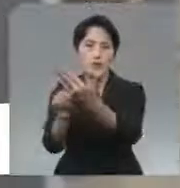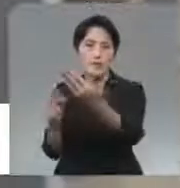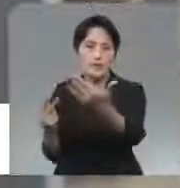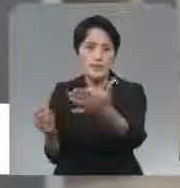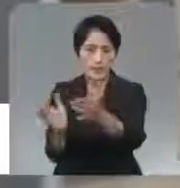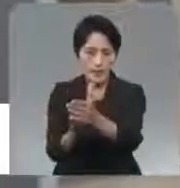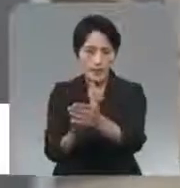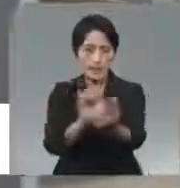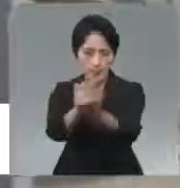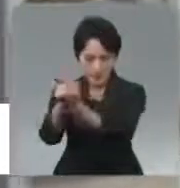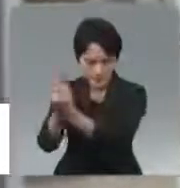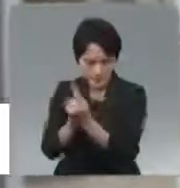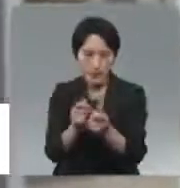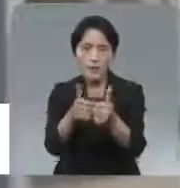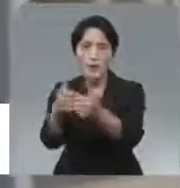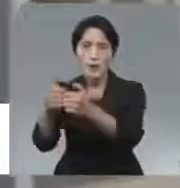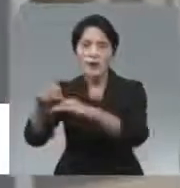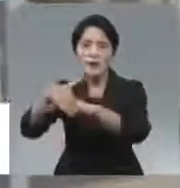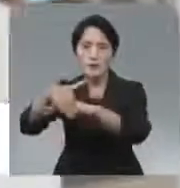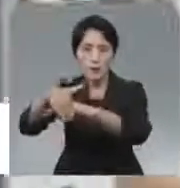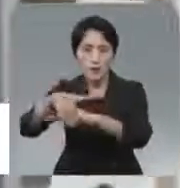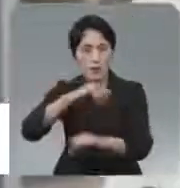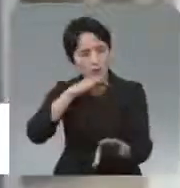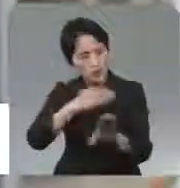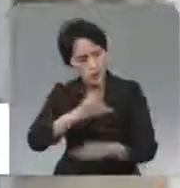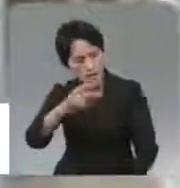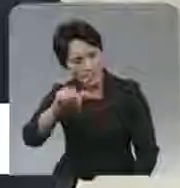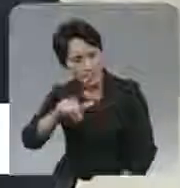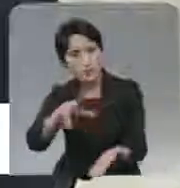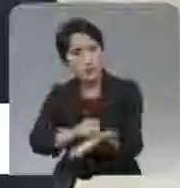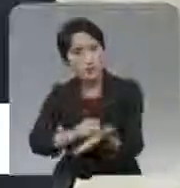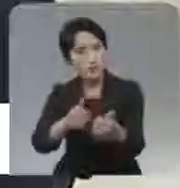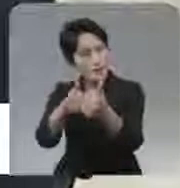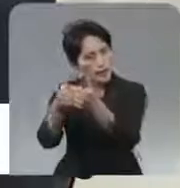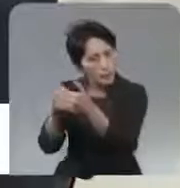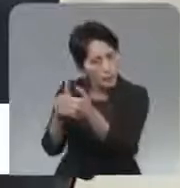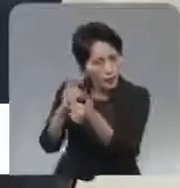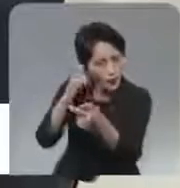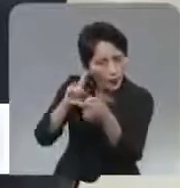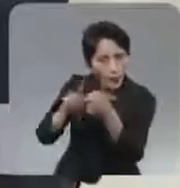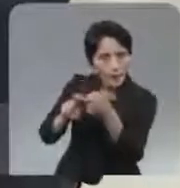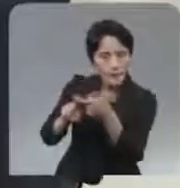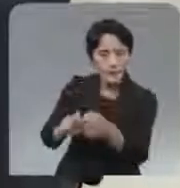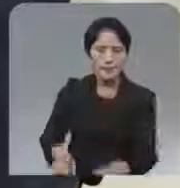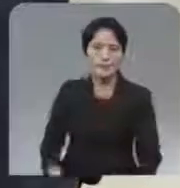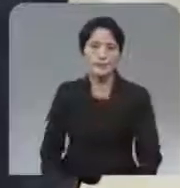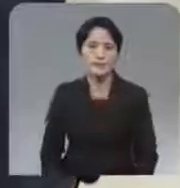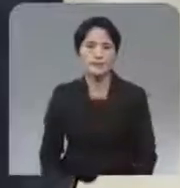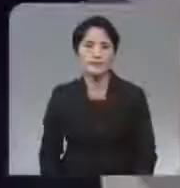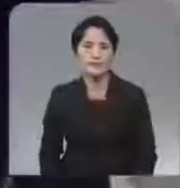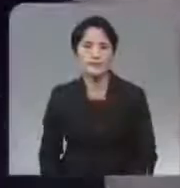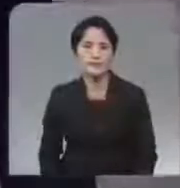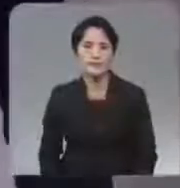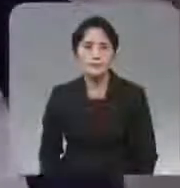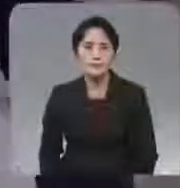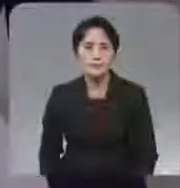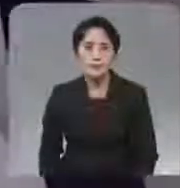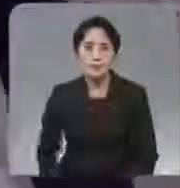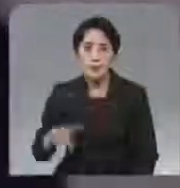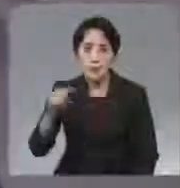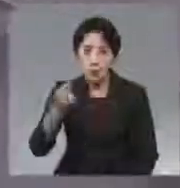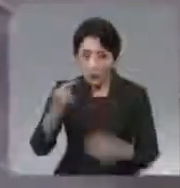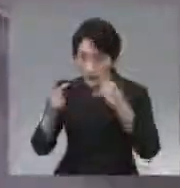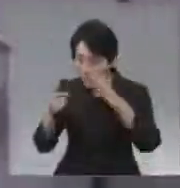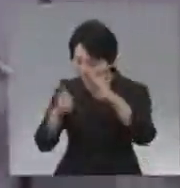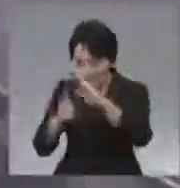虑，北韩重启5兆瓦核反应堆和放射化学研究所的新动向非常令人担忧。美国《